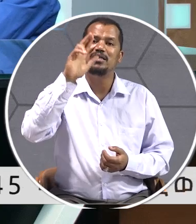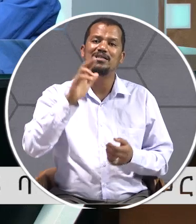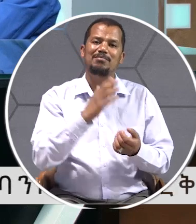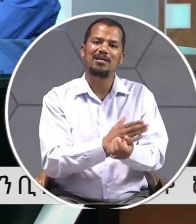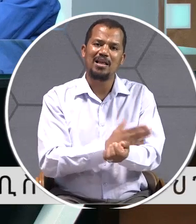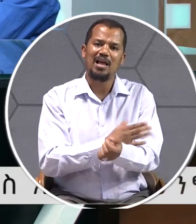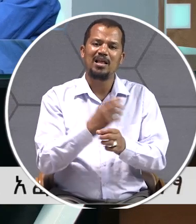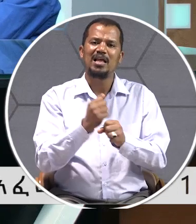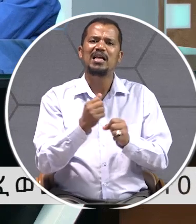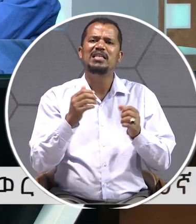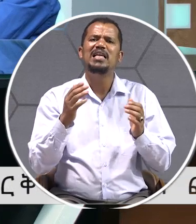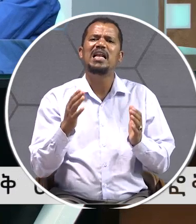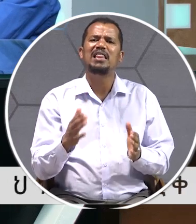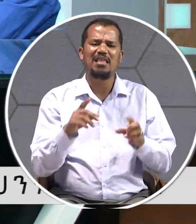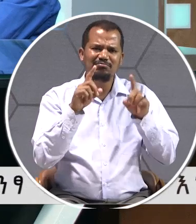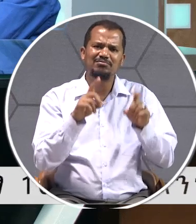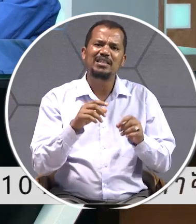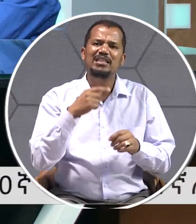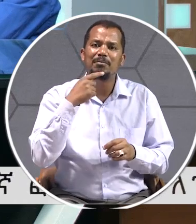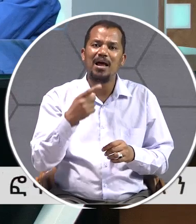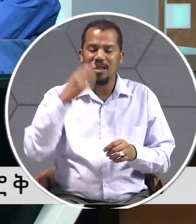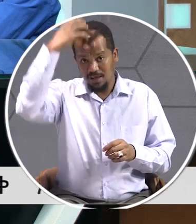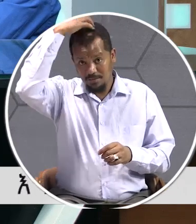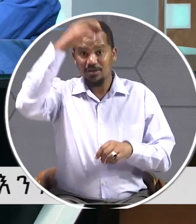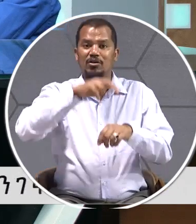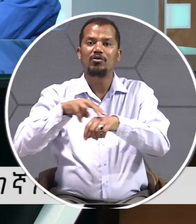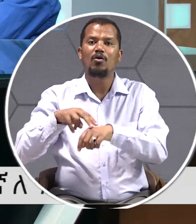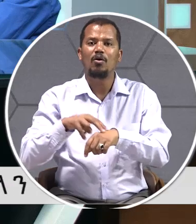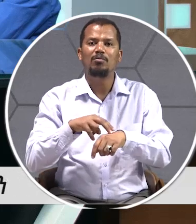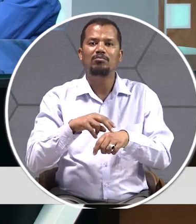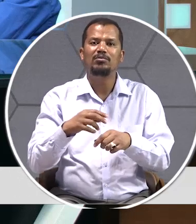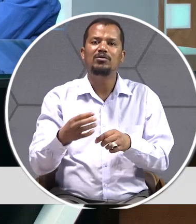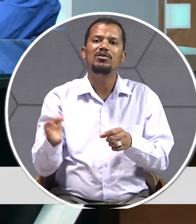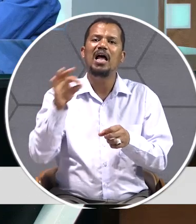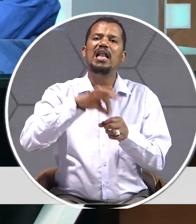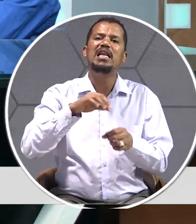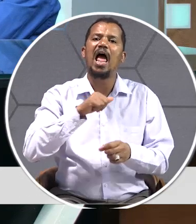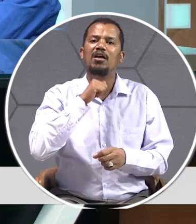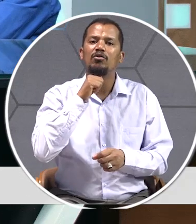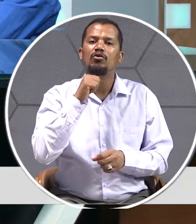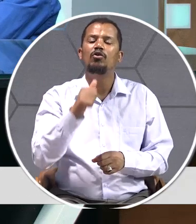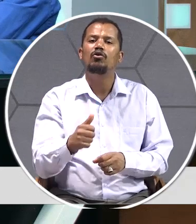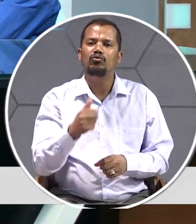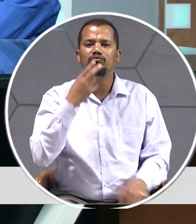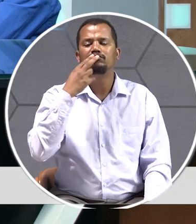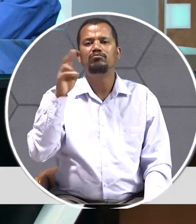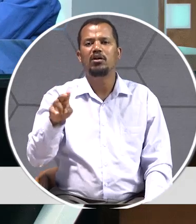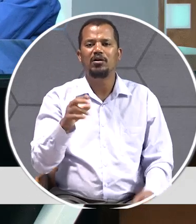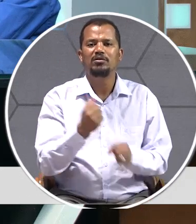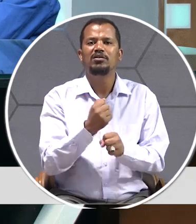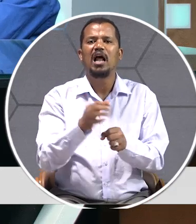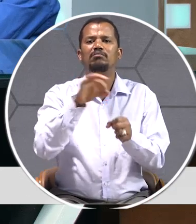የሰራተኛ ድልደላ ስኪኬት ተብሎ ደግሞ የመንግስት ተቋማት እንዲቀጥሩ እንዳይቀጥሩ በሰርኩላር ታዟል